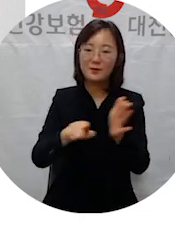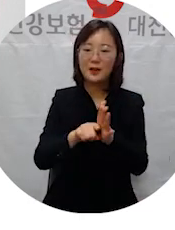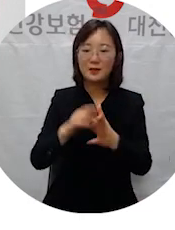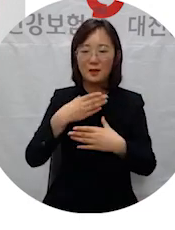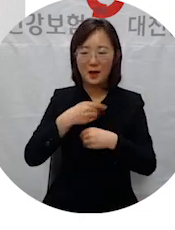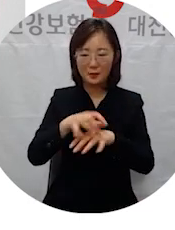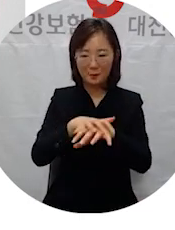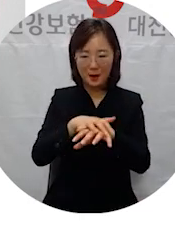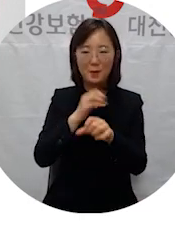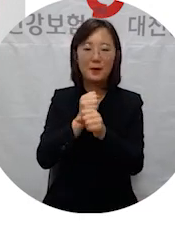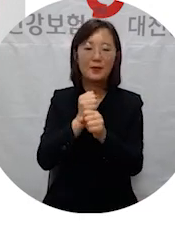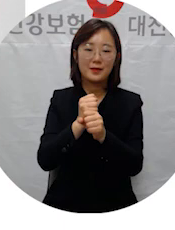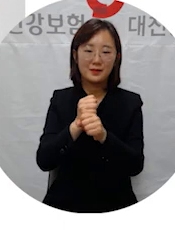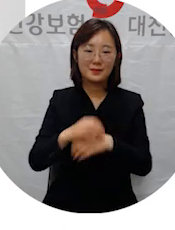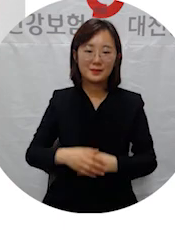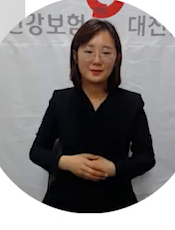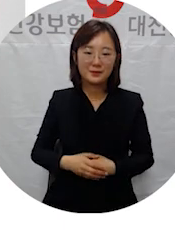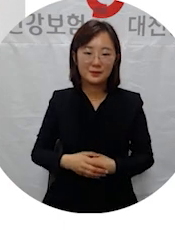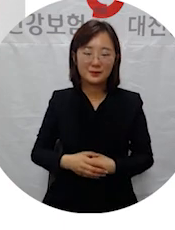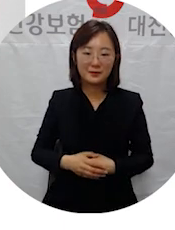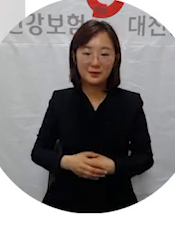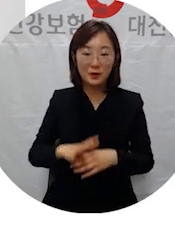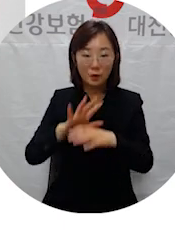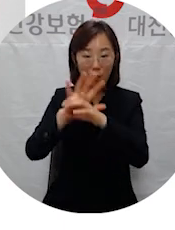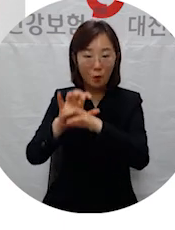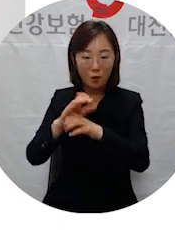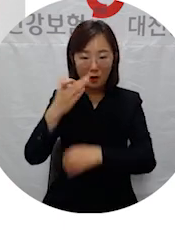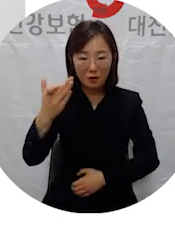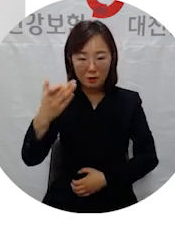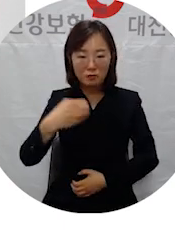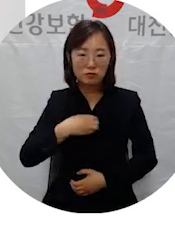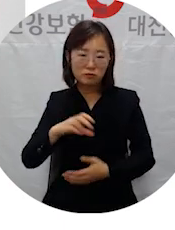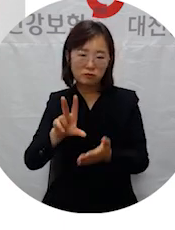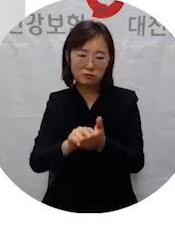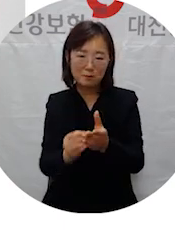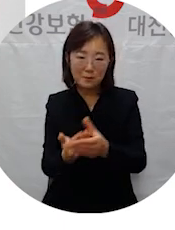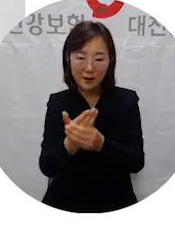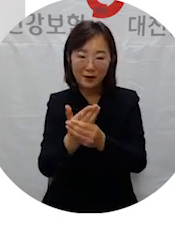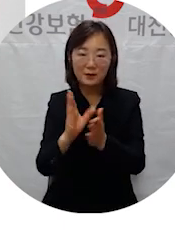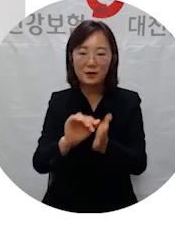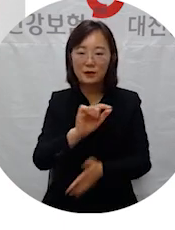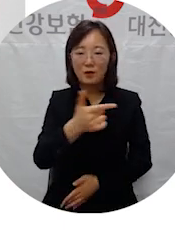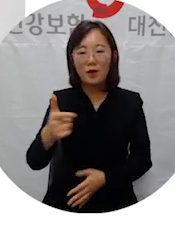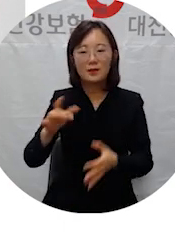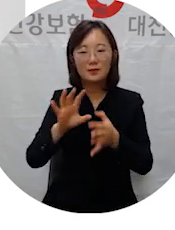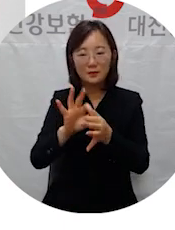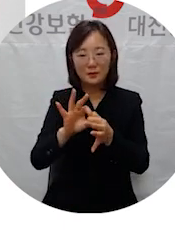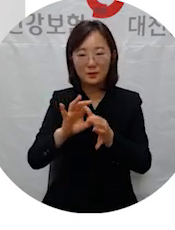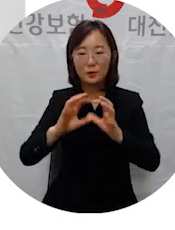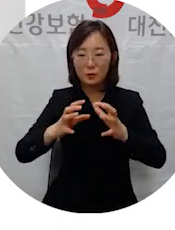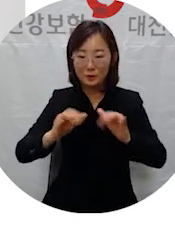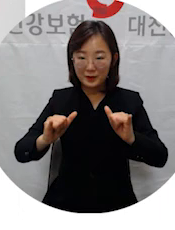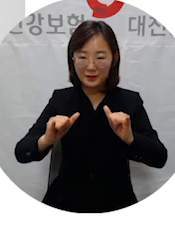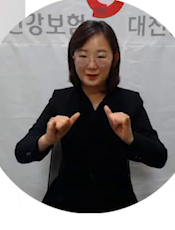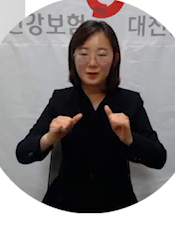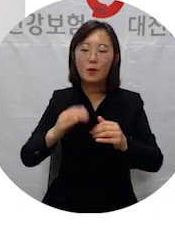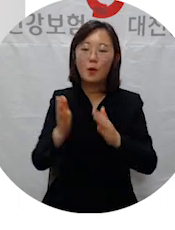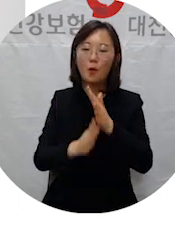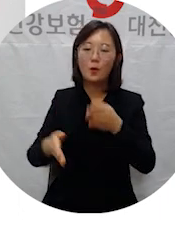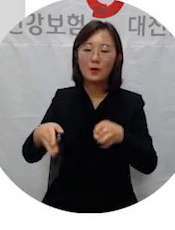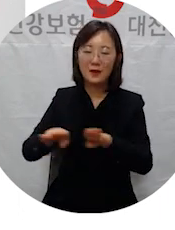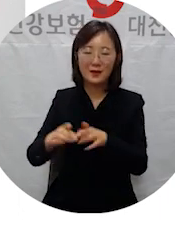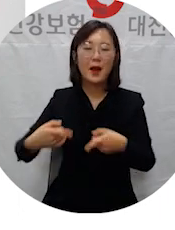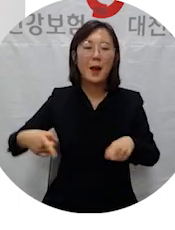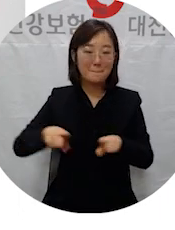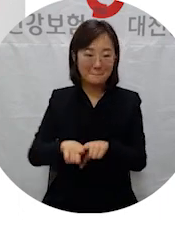사회 안전망으로서의 역할을 다하고자 합니다. 이에 최근 코로나19 위기 상황에 있어 여러 지원을